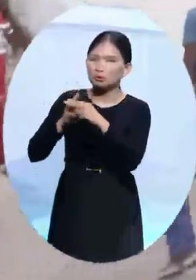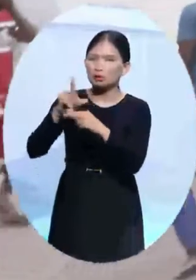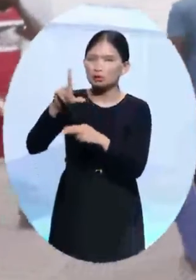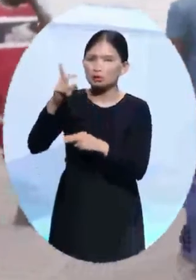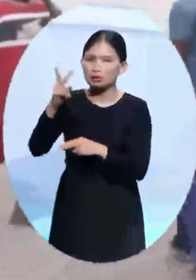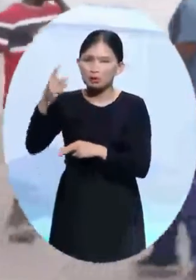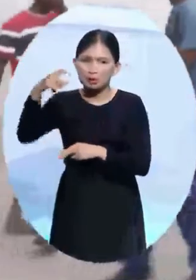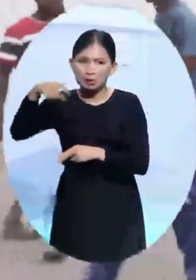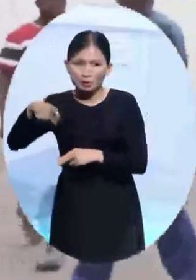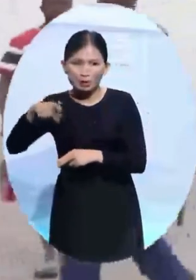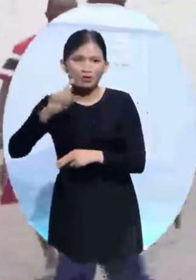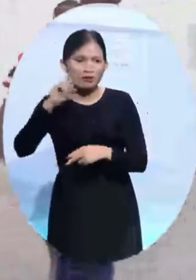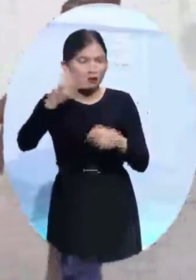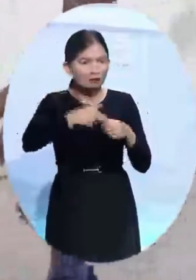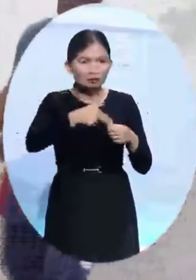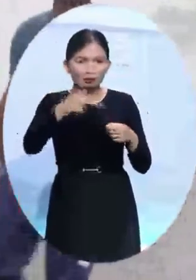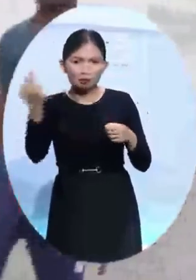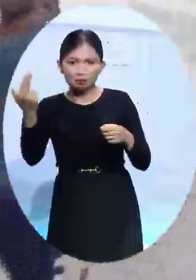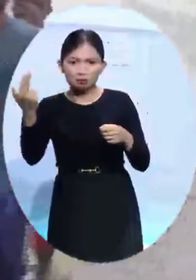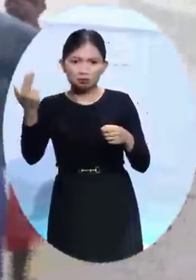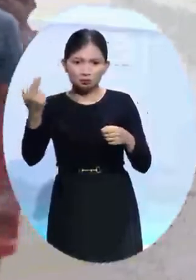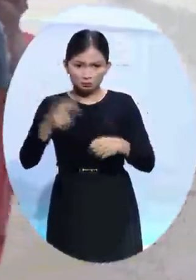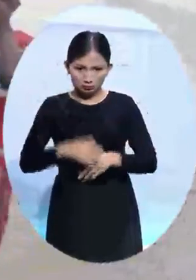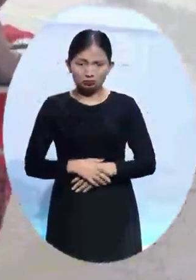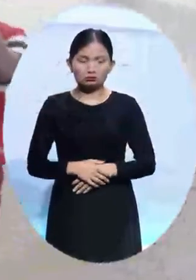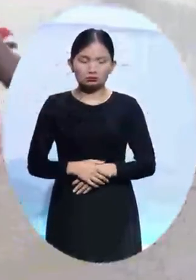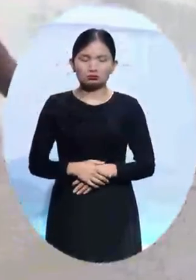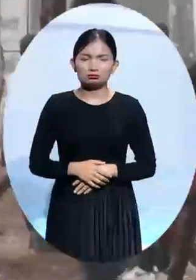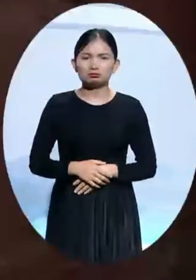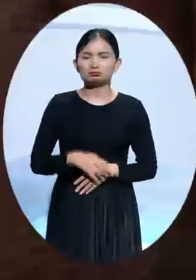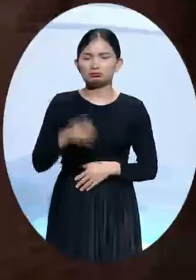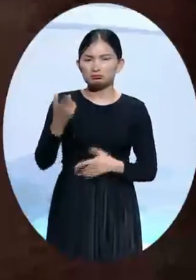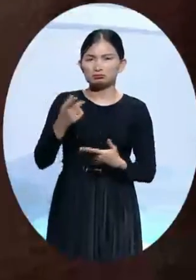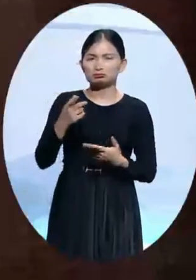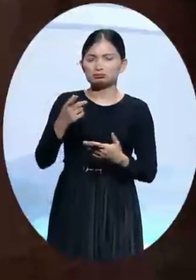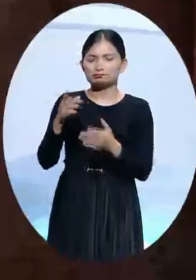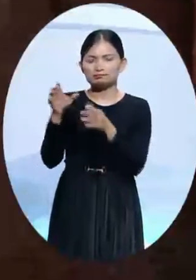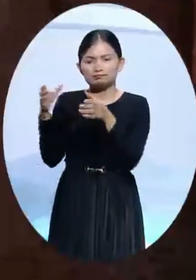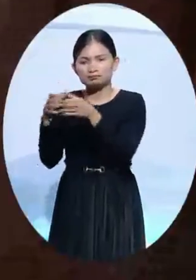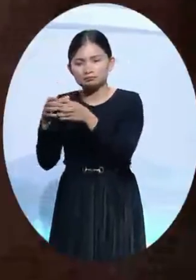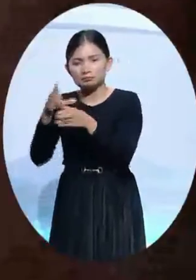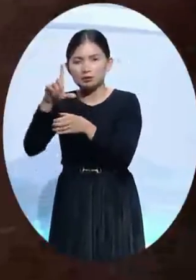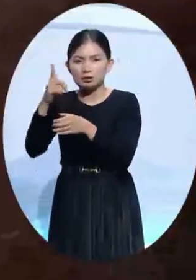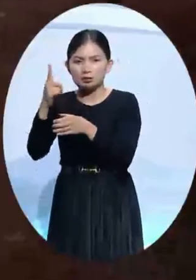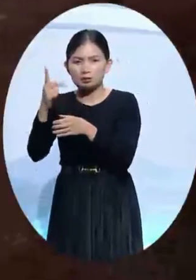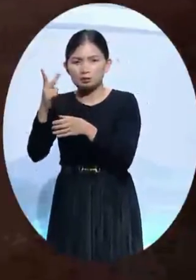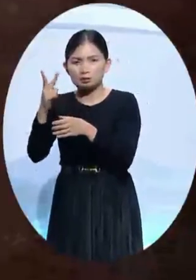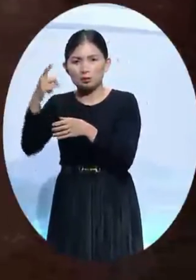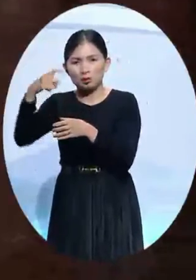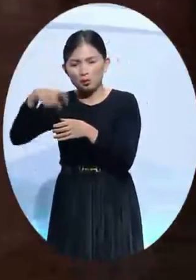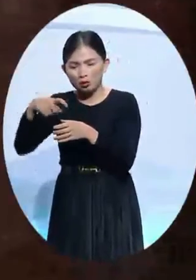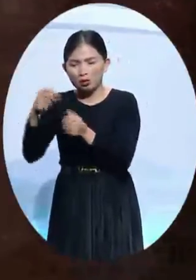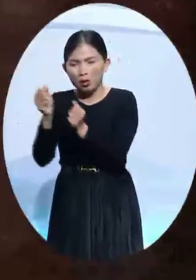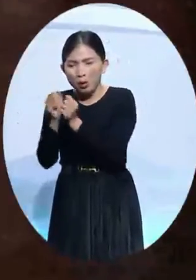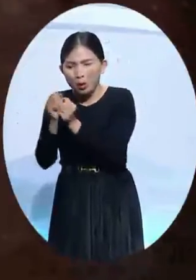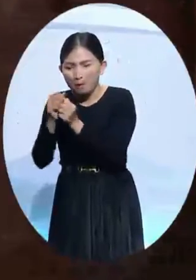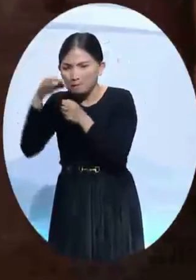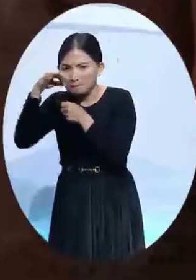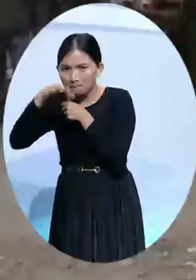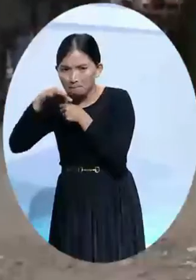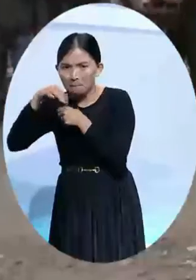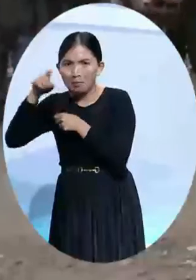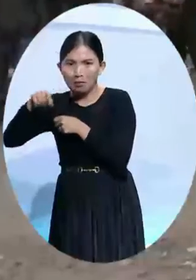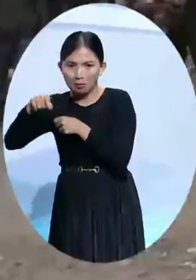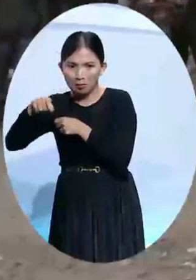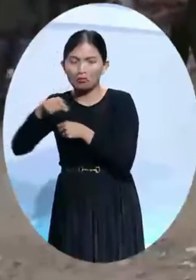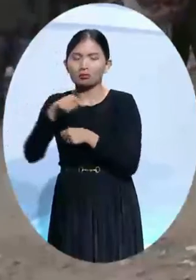lượng đang làm nhiệm vụ khỏi Congo. Hội đồng Bảo an Liên Hiệp Quốc cho biết sẽ họp kín về vấn đề này. Các cuộc đụng độ giữa quân địa phương và nhóm phiến